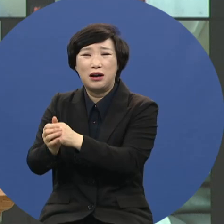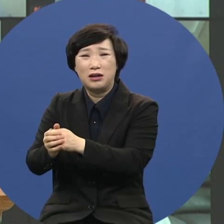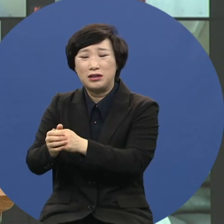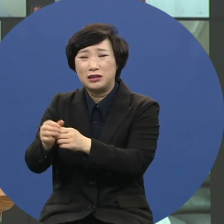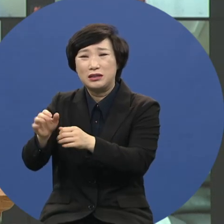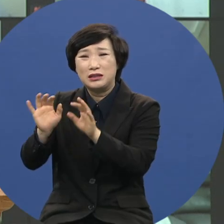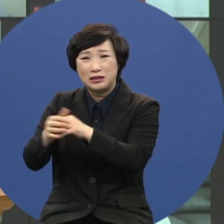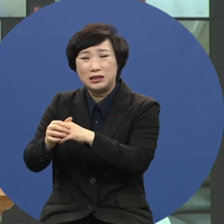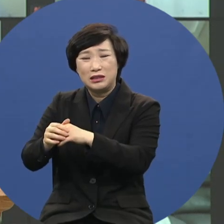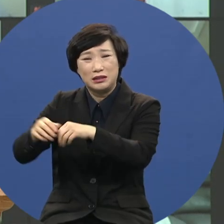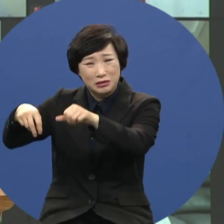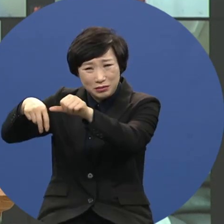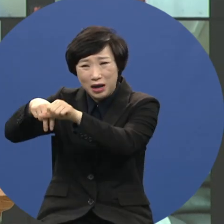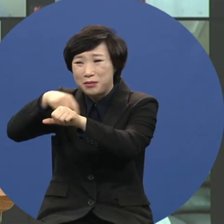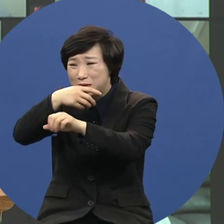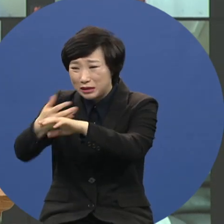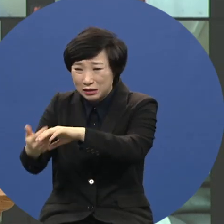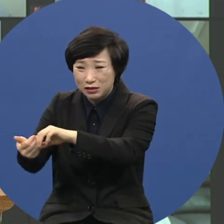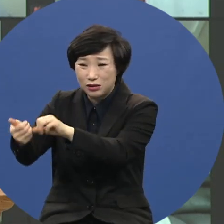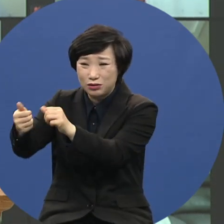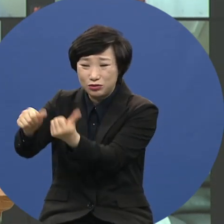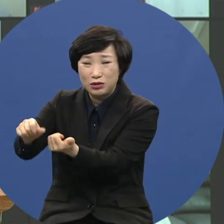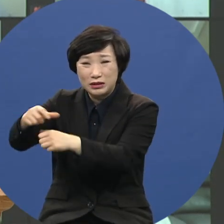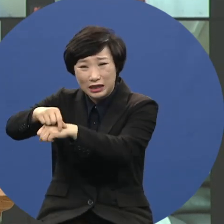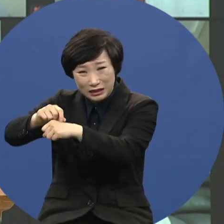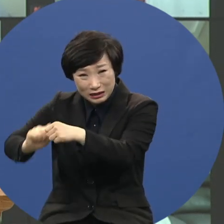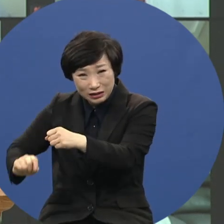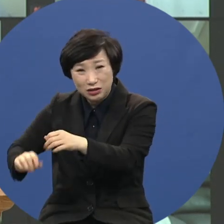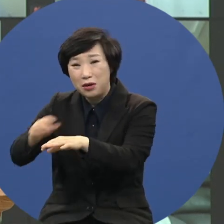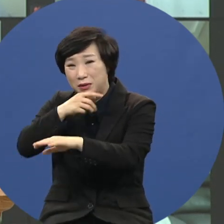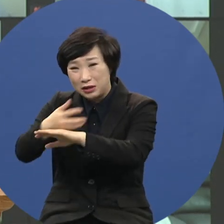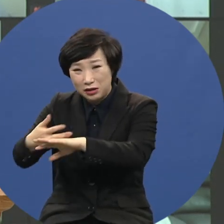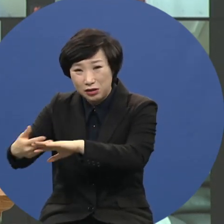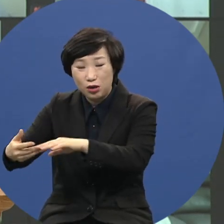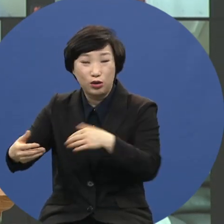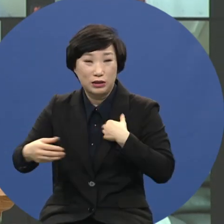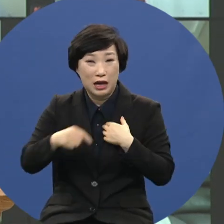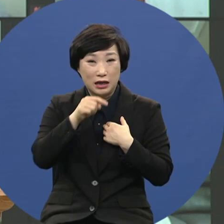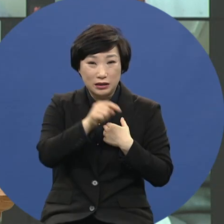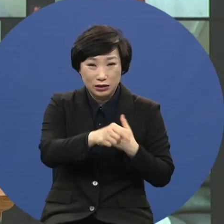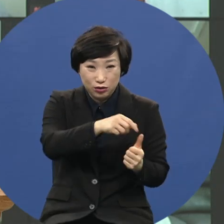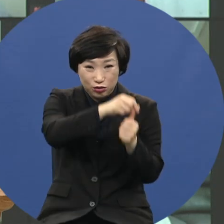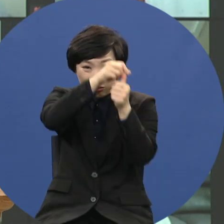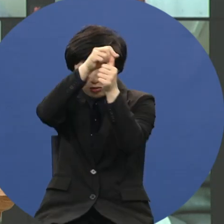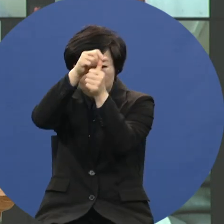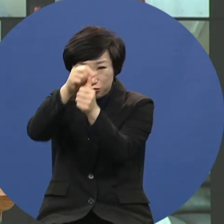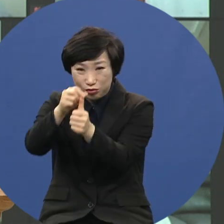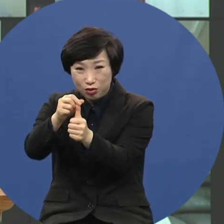찢어서 매달려서 피 쏟고 살 찢어서 나를 살려